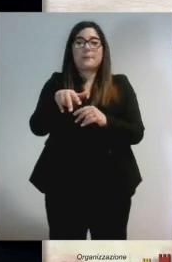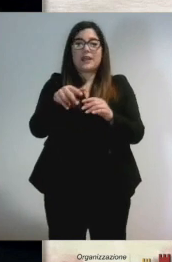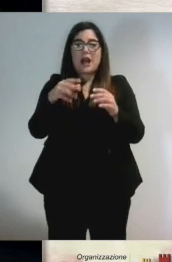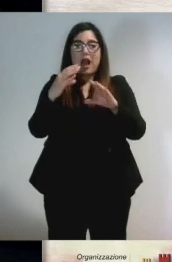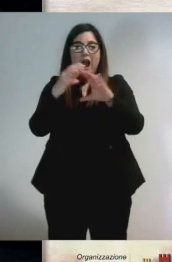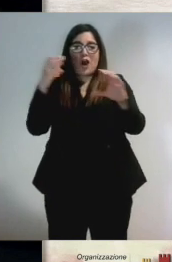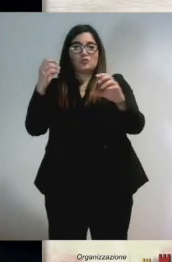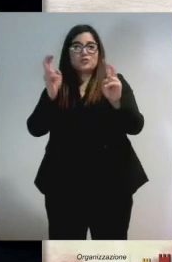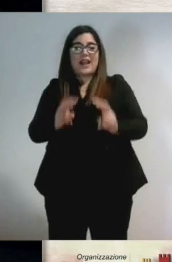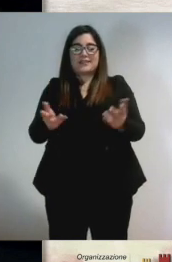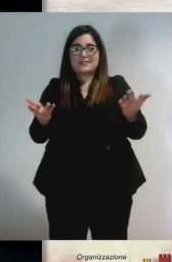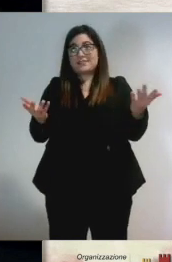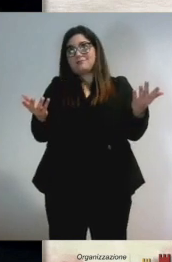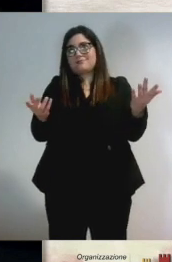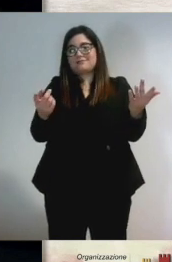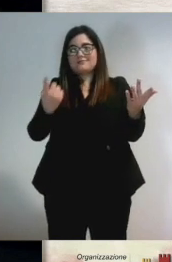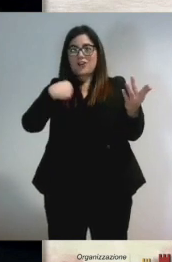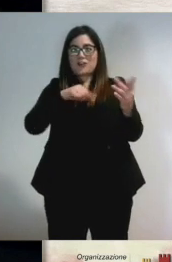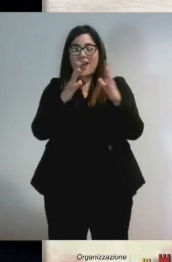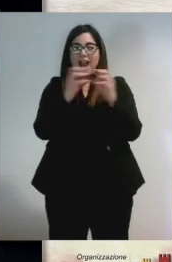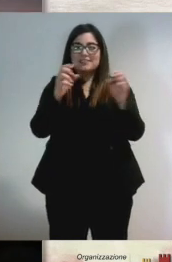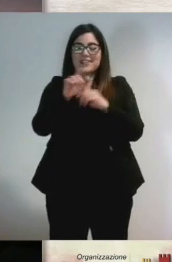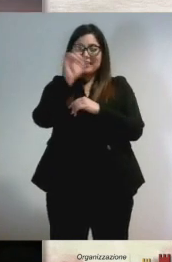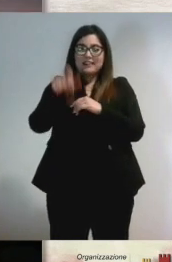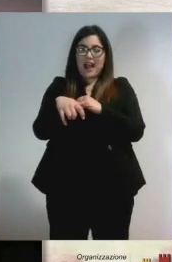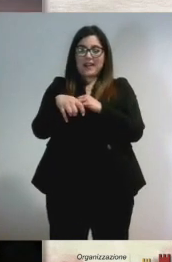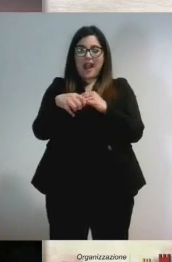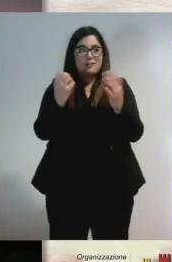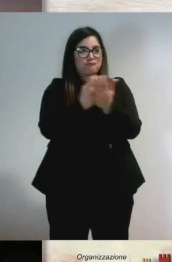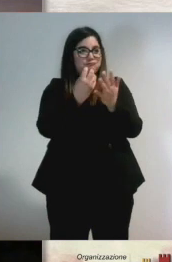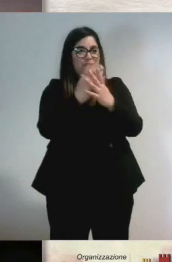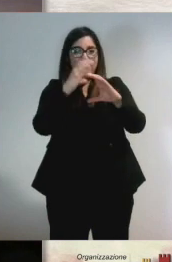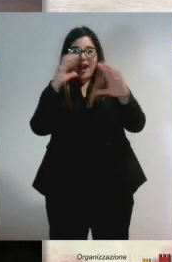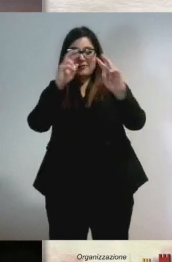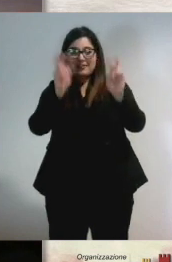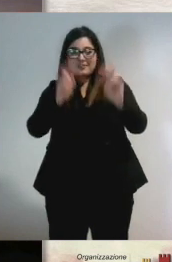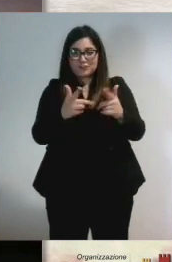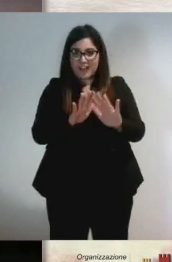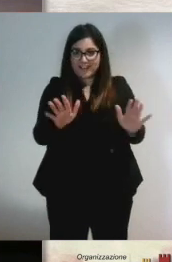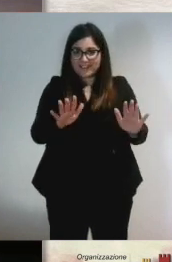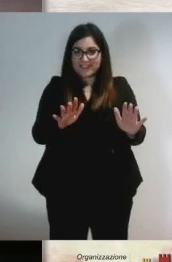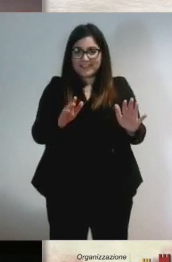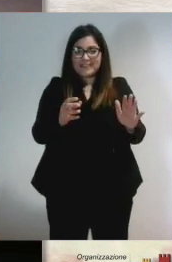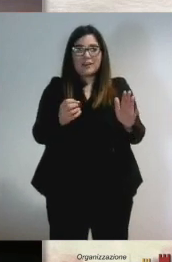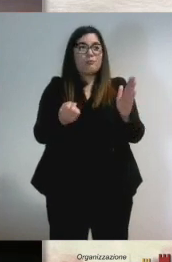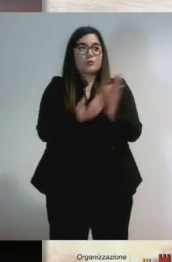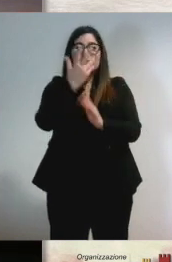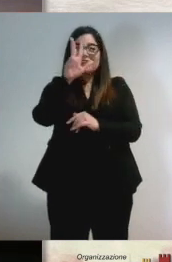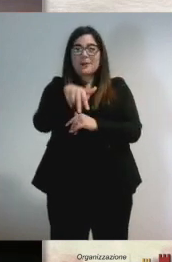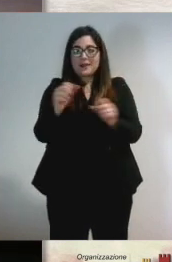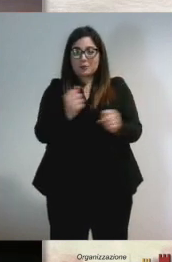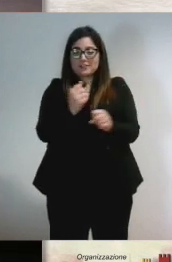che è capace di produrre autobus elettrici soprattutto non è capace di produrne 3000 e poi c'è la transizione